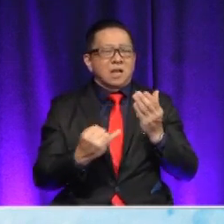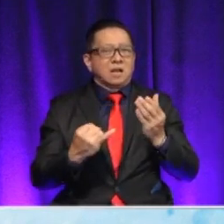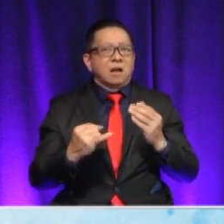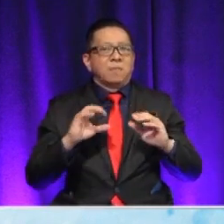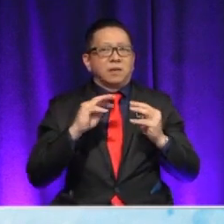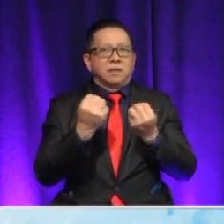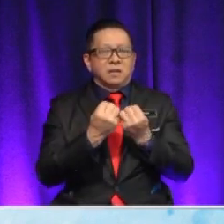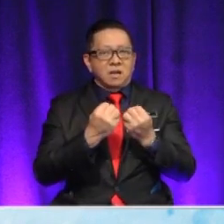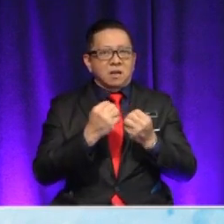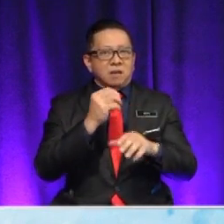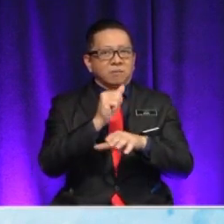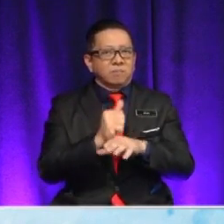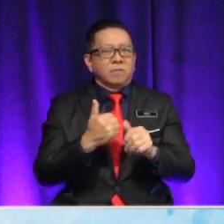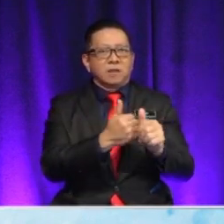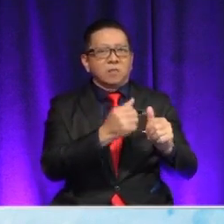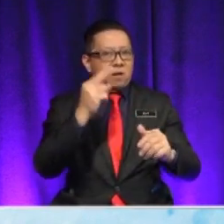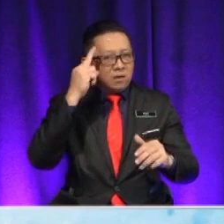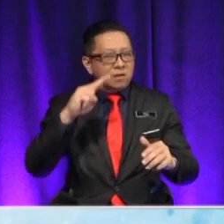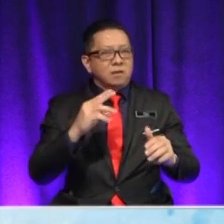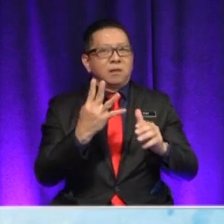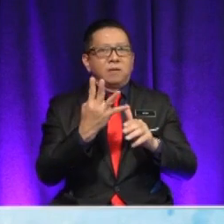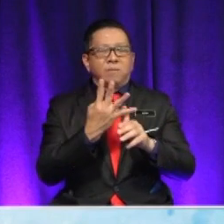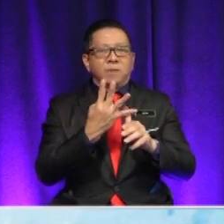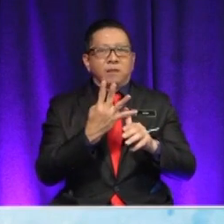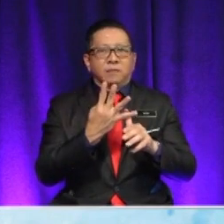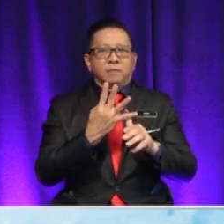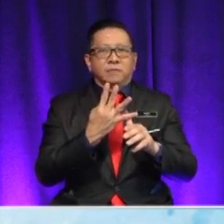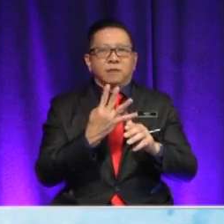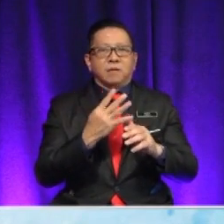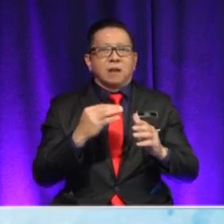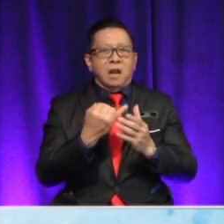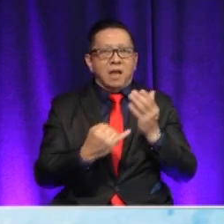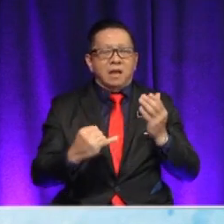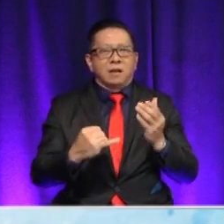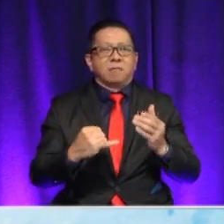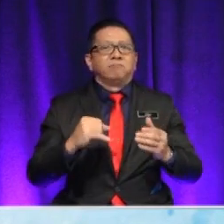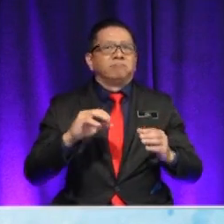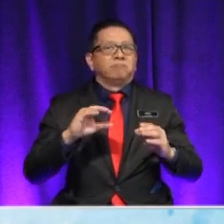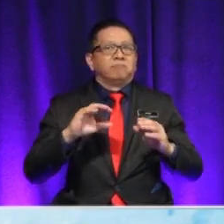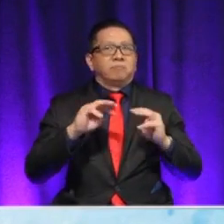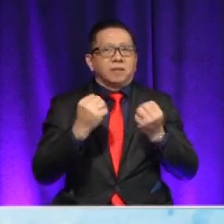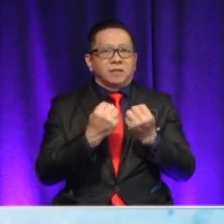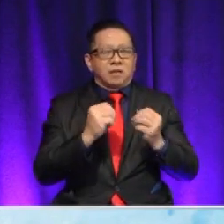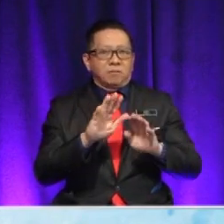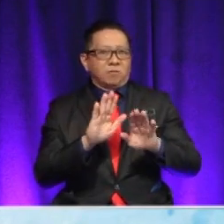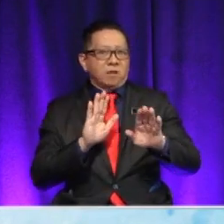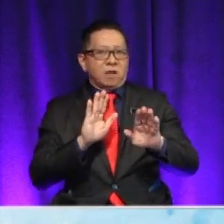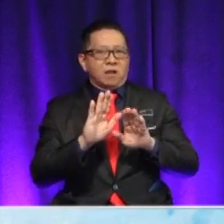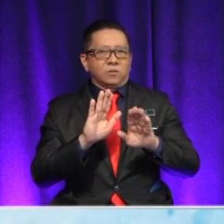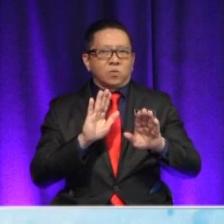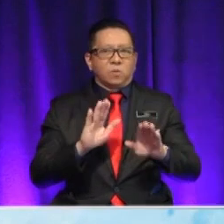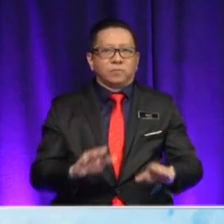Melahirkan masyarakat yang bertolak ansur. Okey, apakah pilihan jawapannya? Kesan daripada